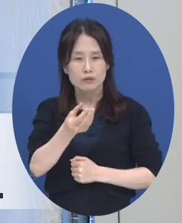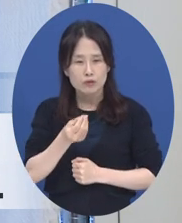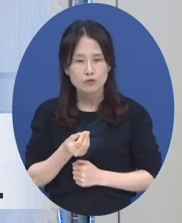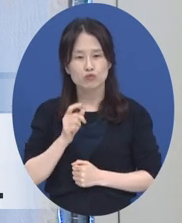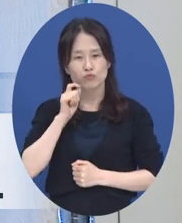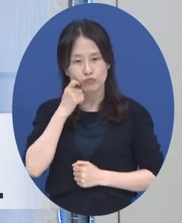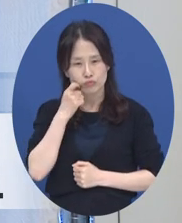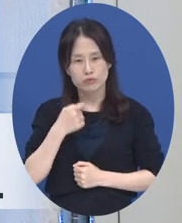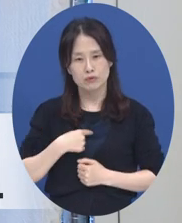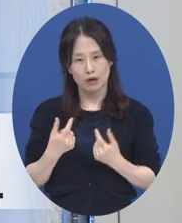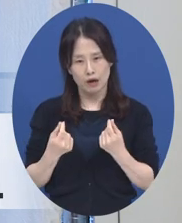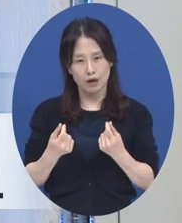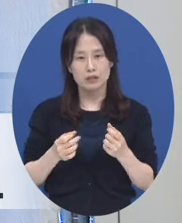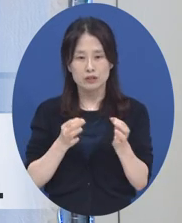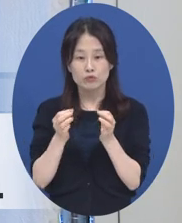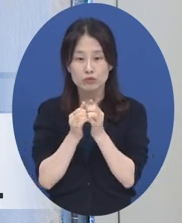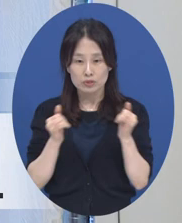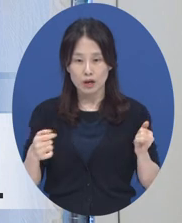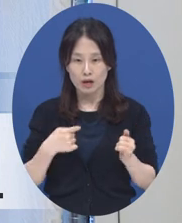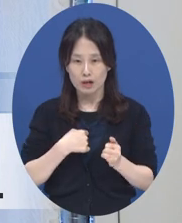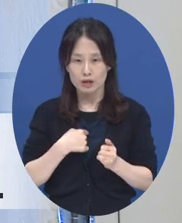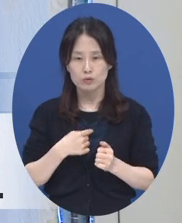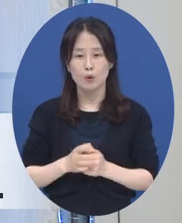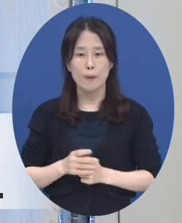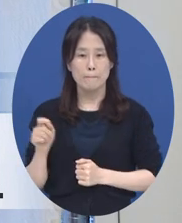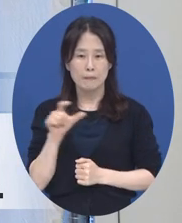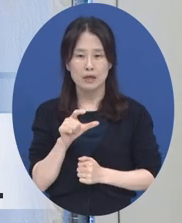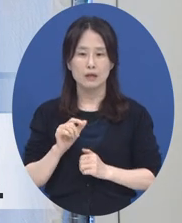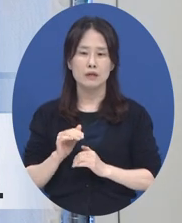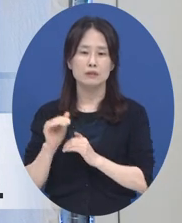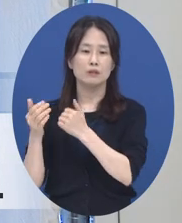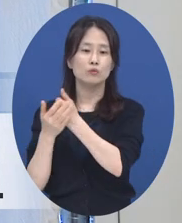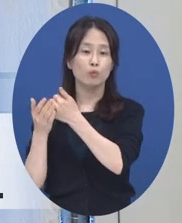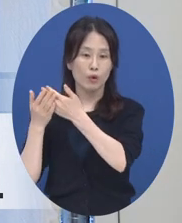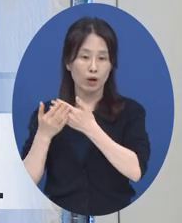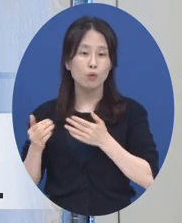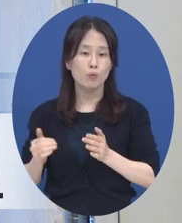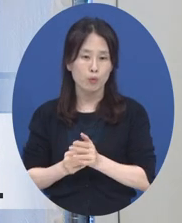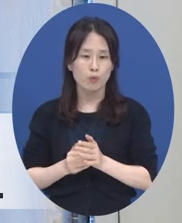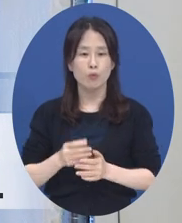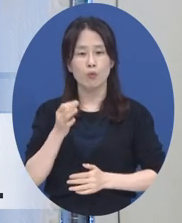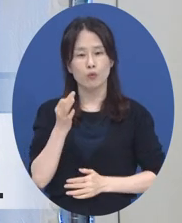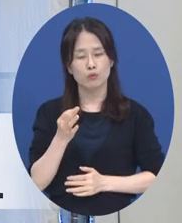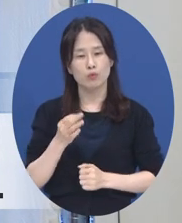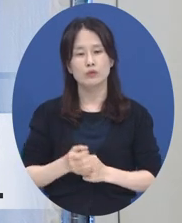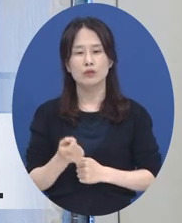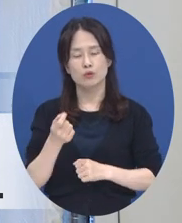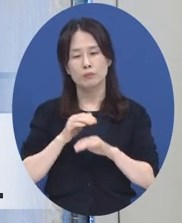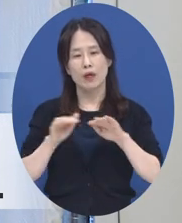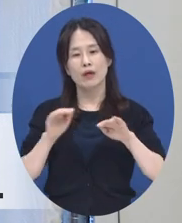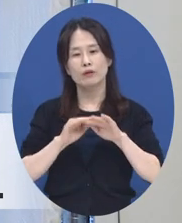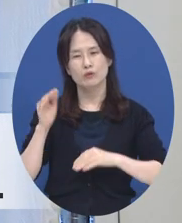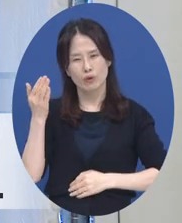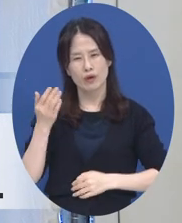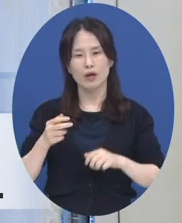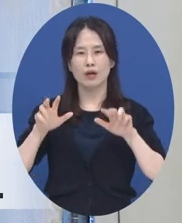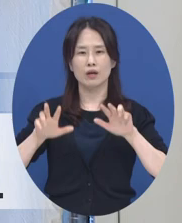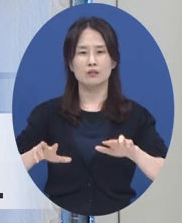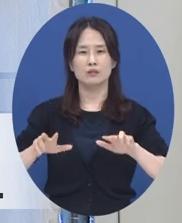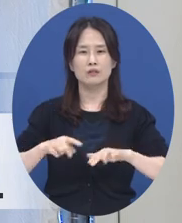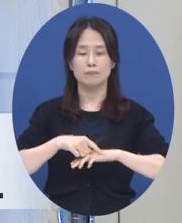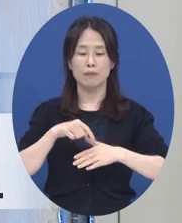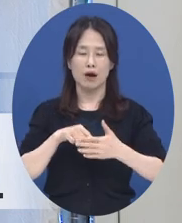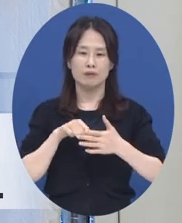진행이 어려운 이런 자영업자한테도 그냥 빠르게 진행이 됐고 금전적인 부분이 좀 해소가 된것